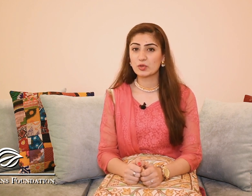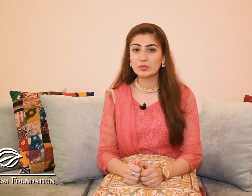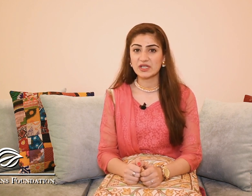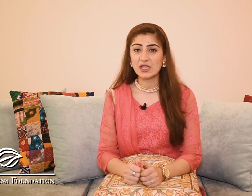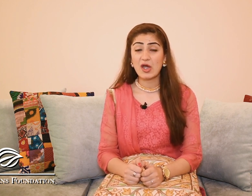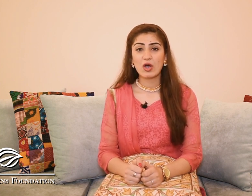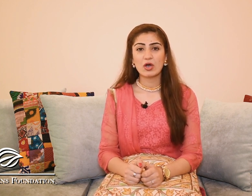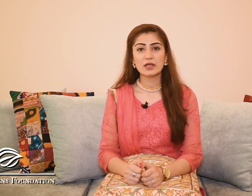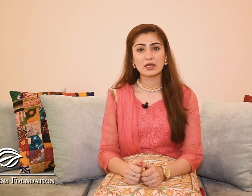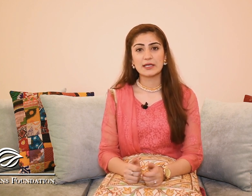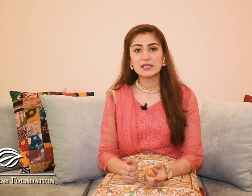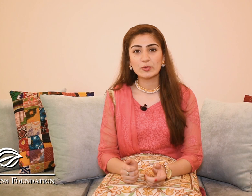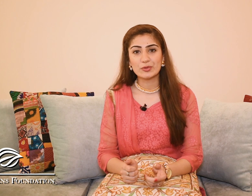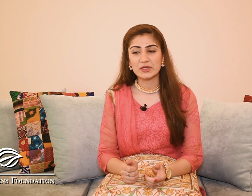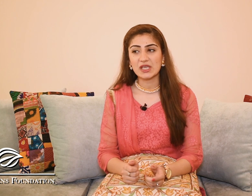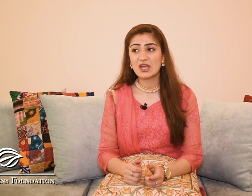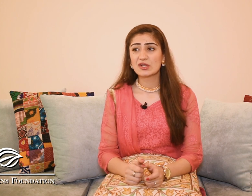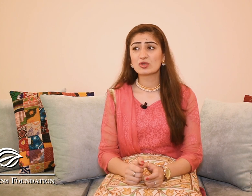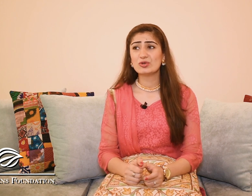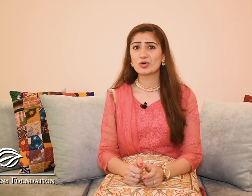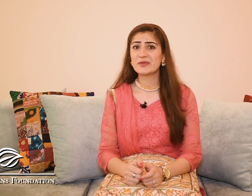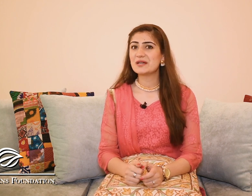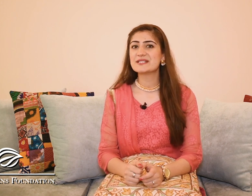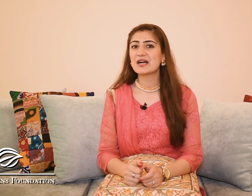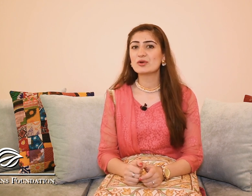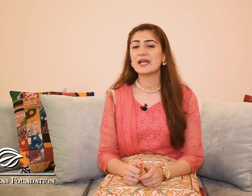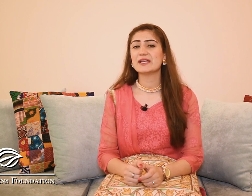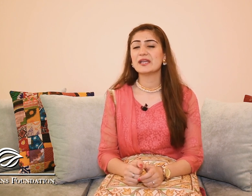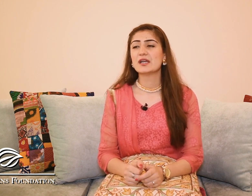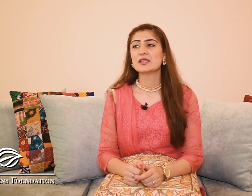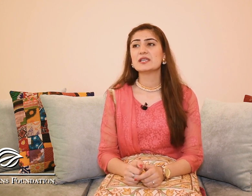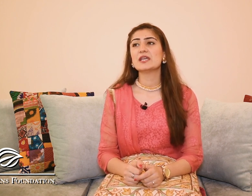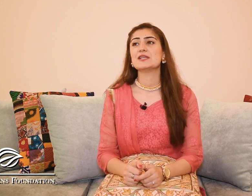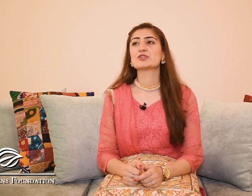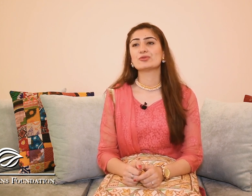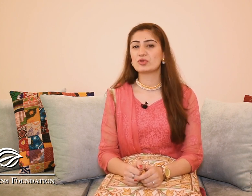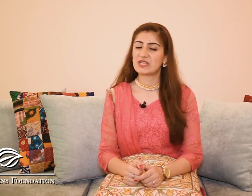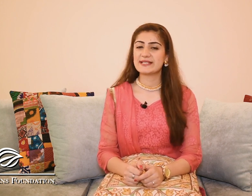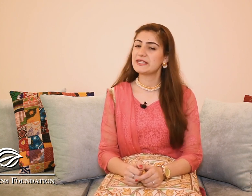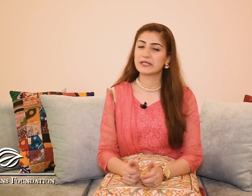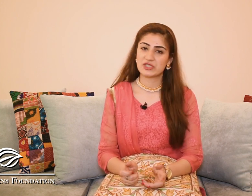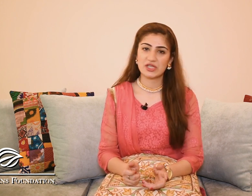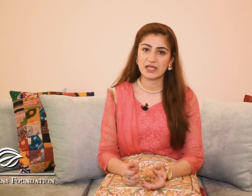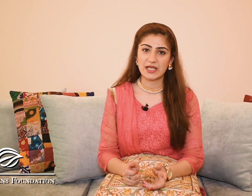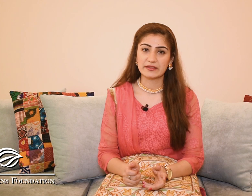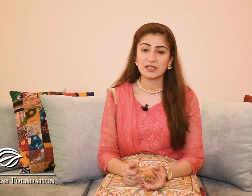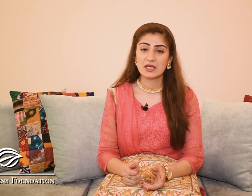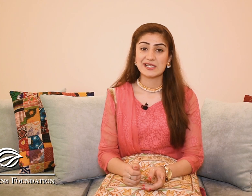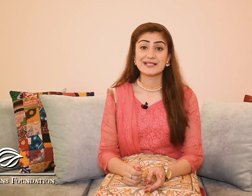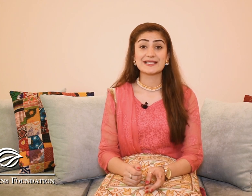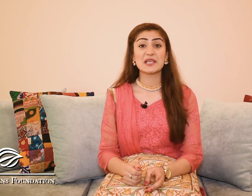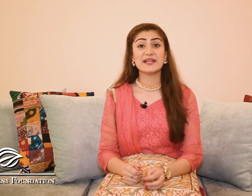इंग्लिश बोलूंगी और गलत बोलूंगी तो लोग मेरा मजाक उड़ाएंगे कि इसको तो सही से इंग्लिश ही नहीं